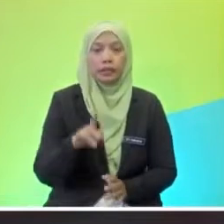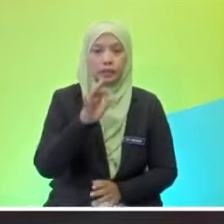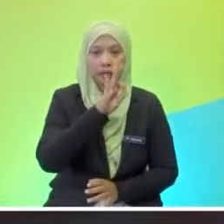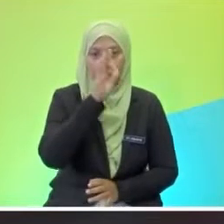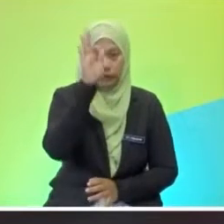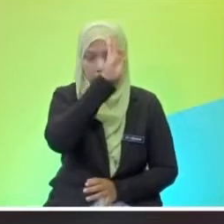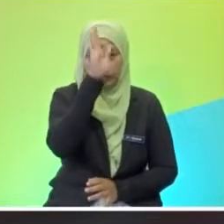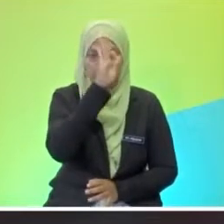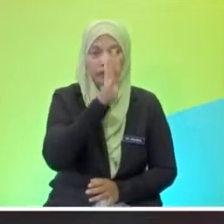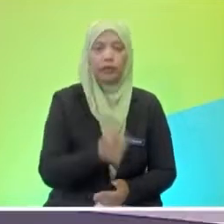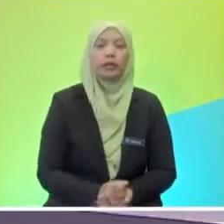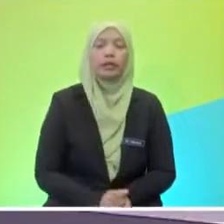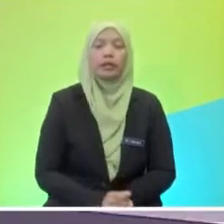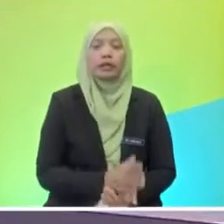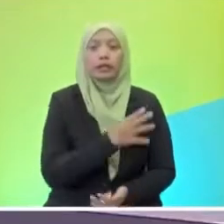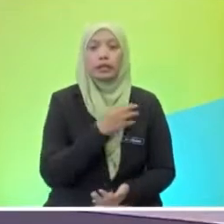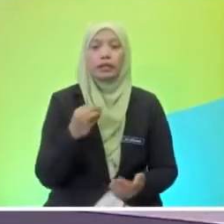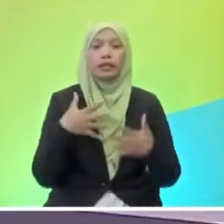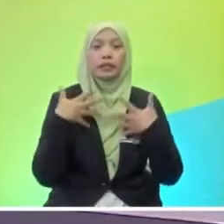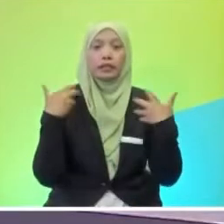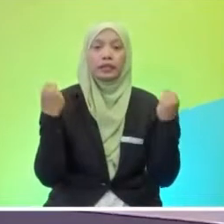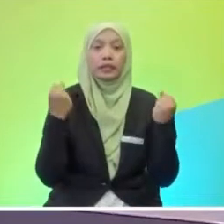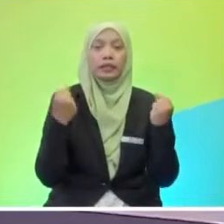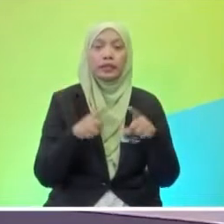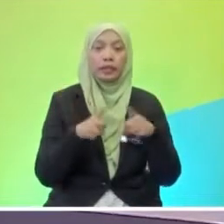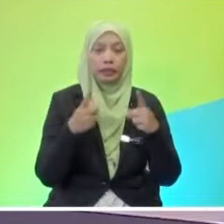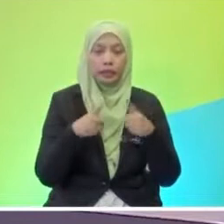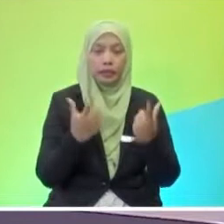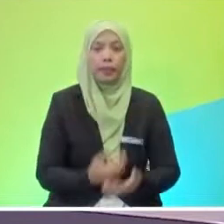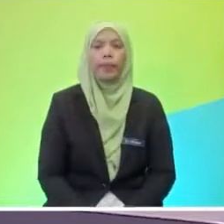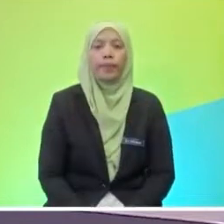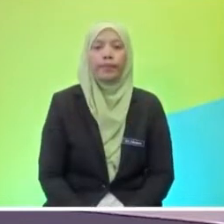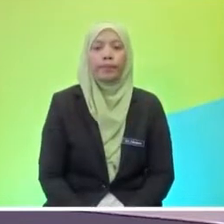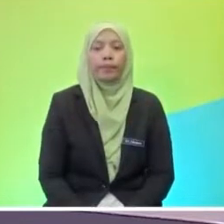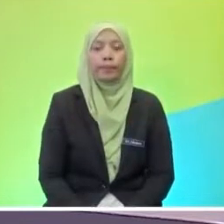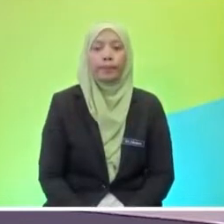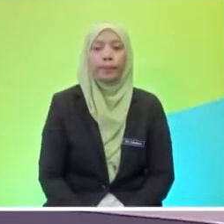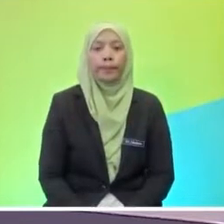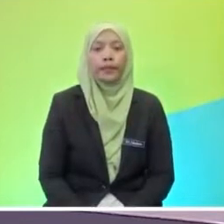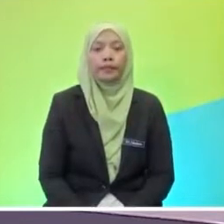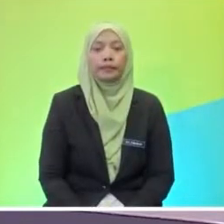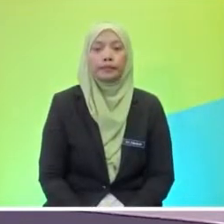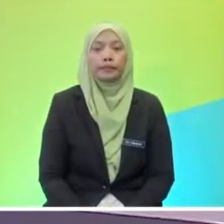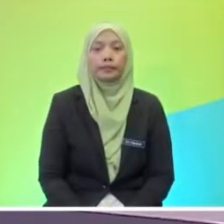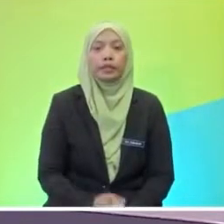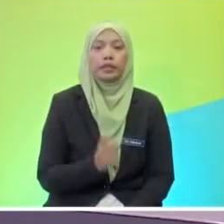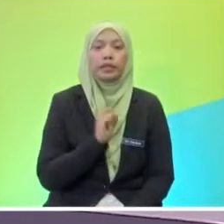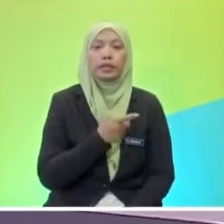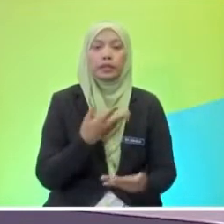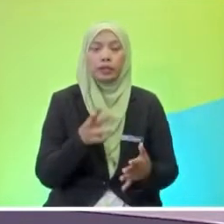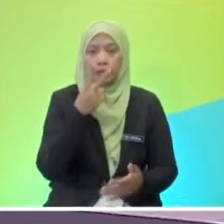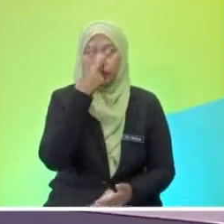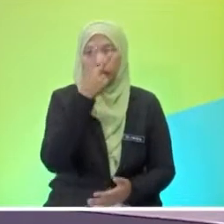kemudah kemudahan kesehatan dan lain-lain lah dan sebagainya Oke kita udah tengok